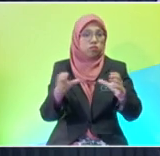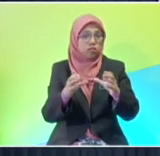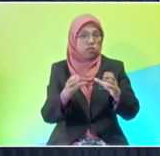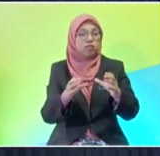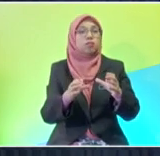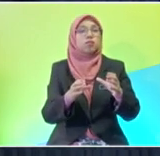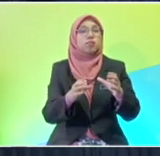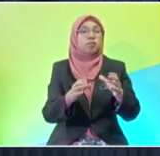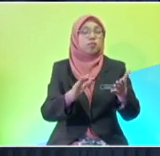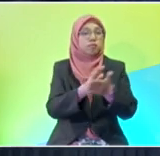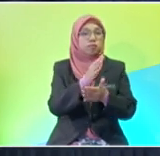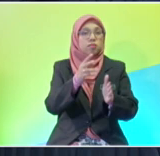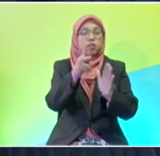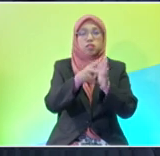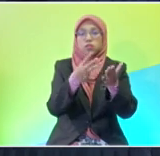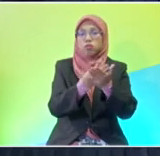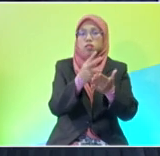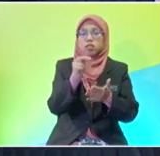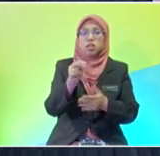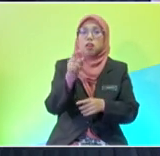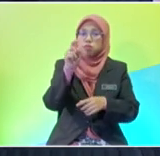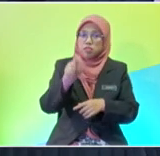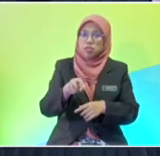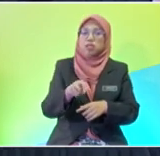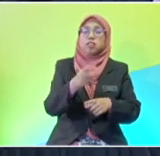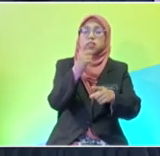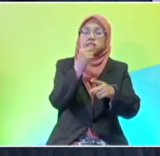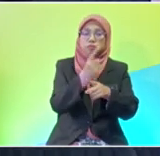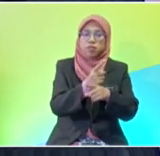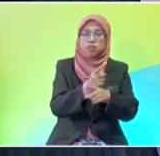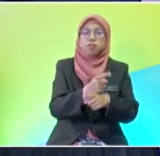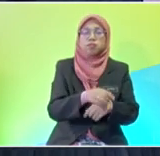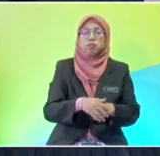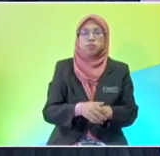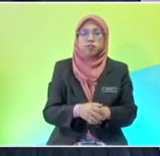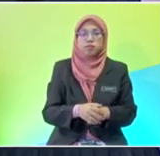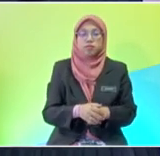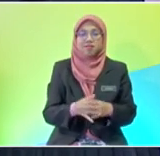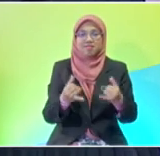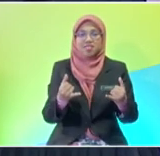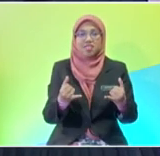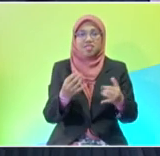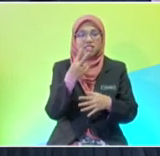mesti betul ya Oke kita tengok seterusnya Tugas Dan Kita Oke